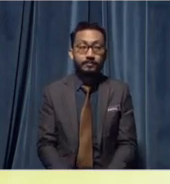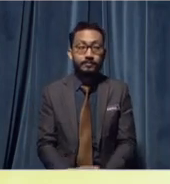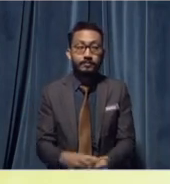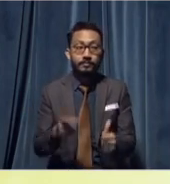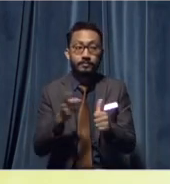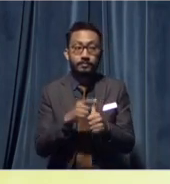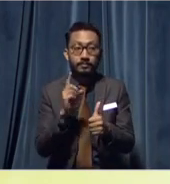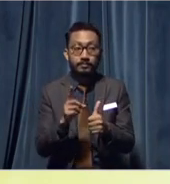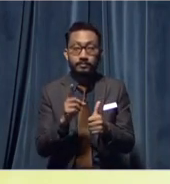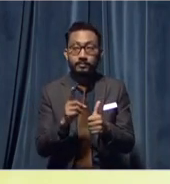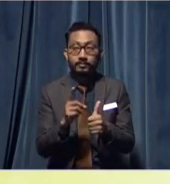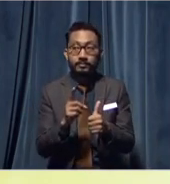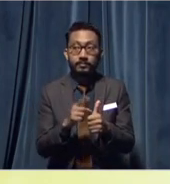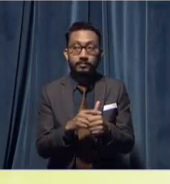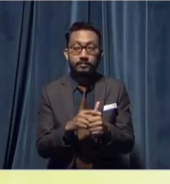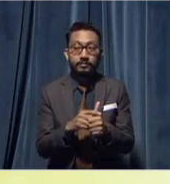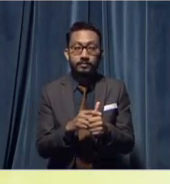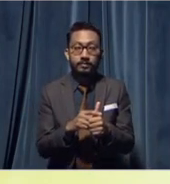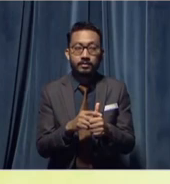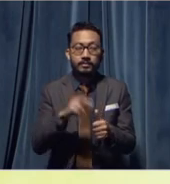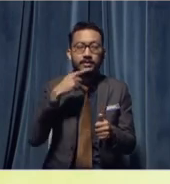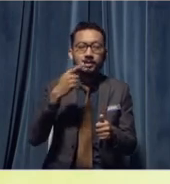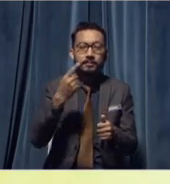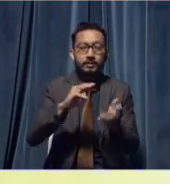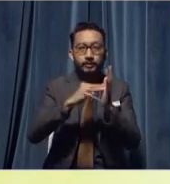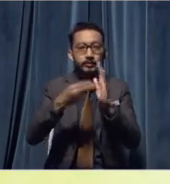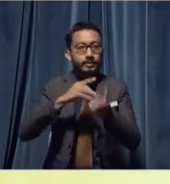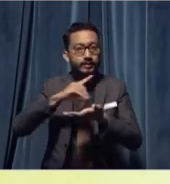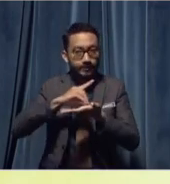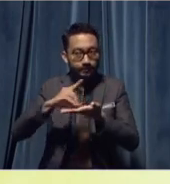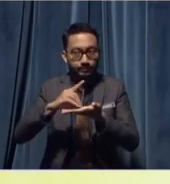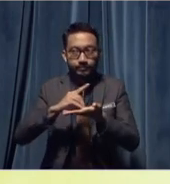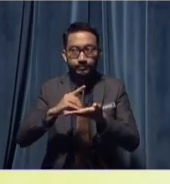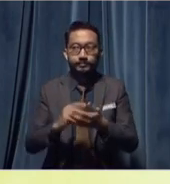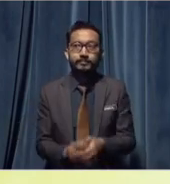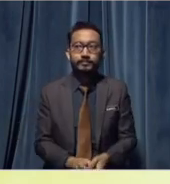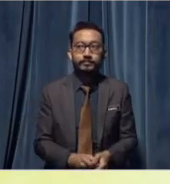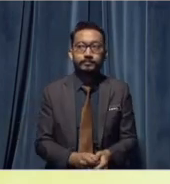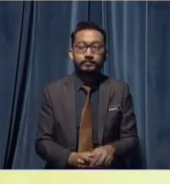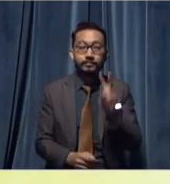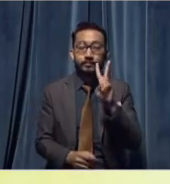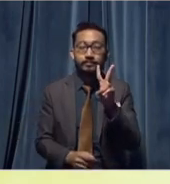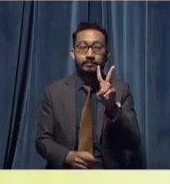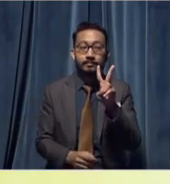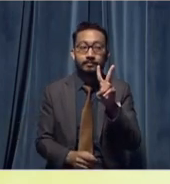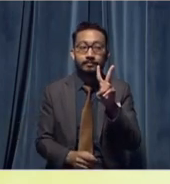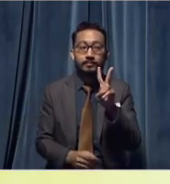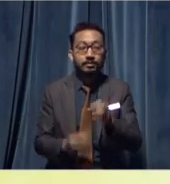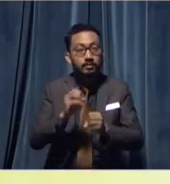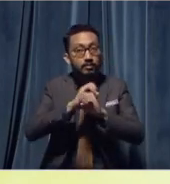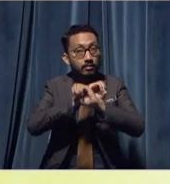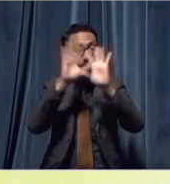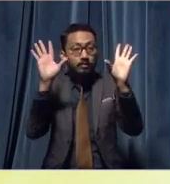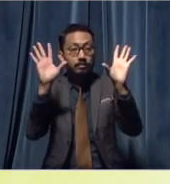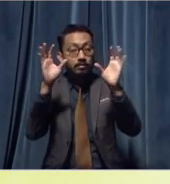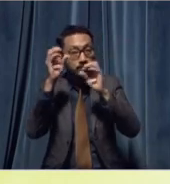iaitu pertama, menyatakan maksud deterjen. Kedua,